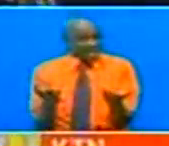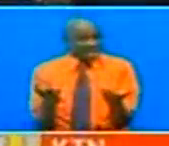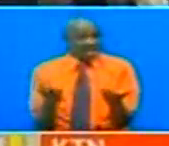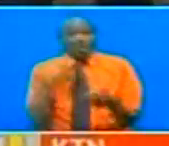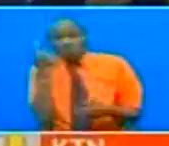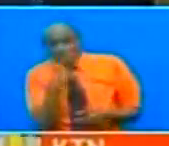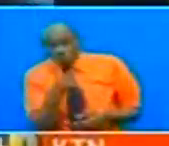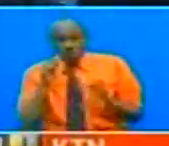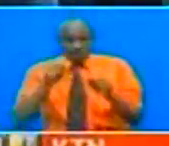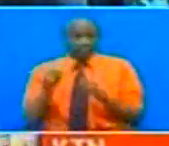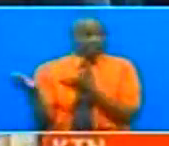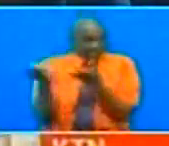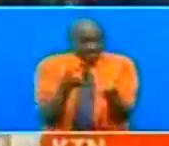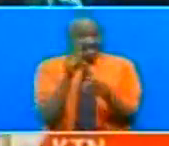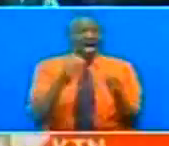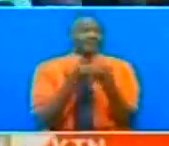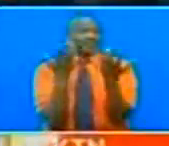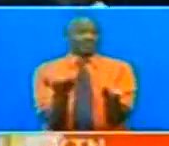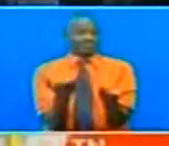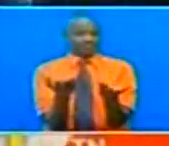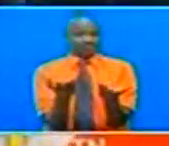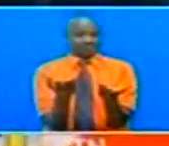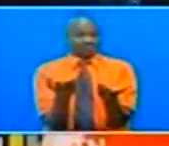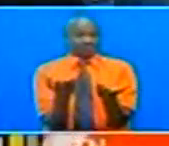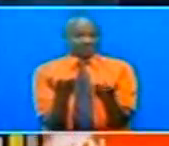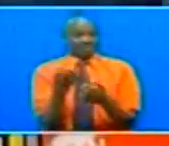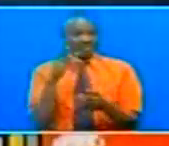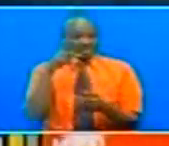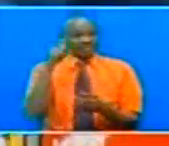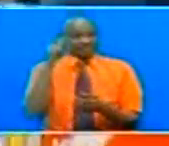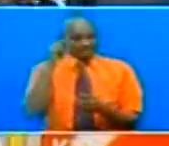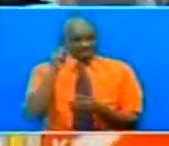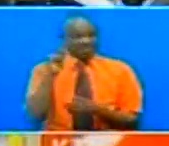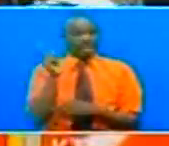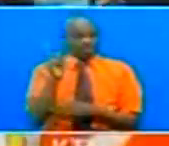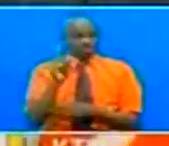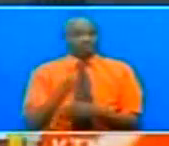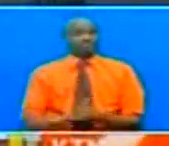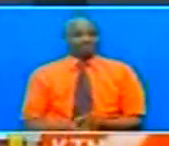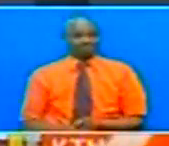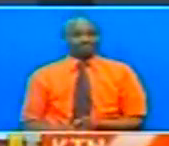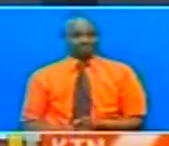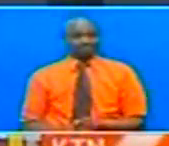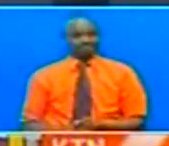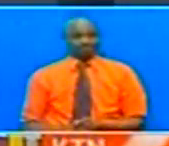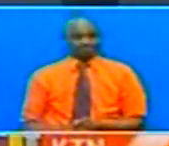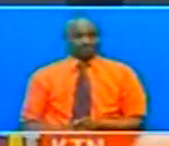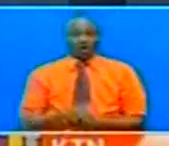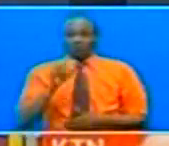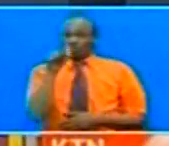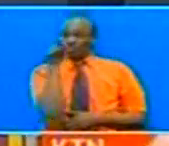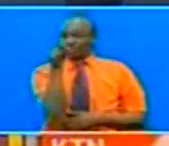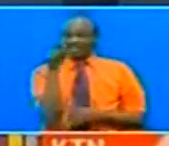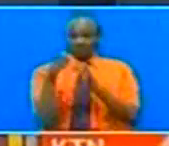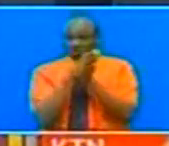nani atakayesababisha utangamano huo? Nicholas Sombua, KTN Leo, Nairobi. Na ni kutokana na